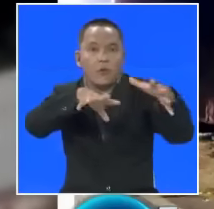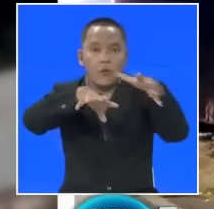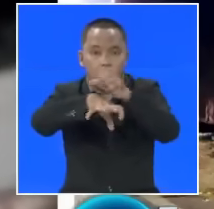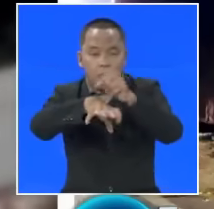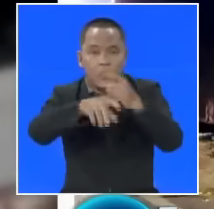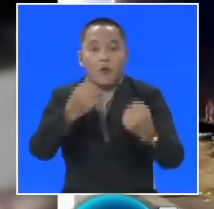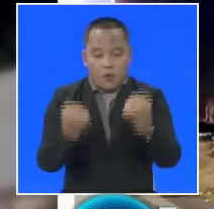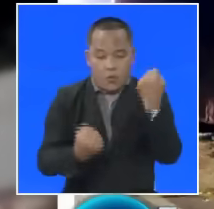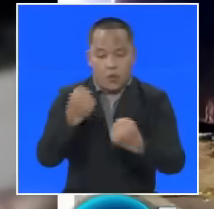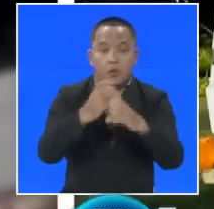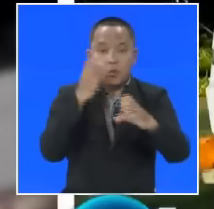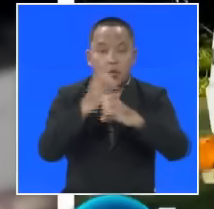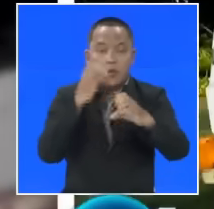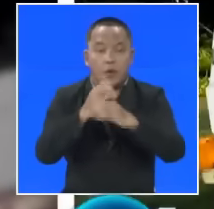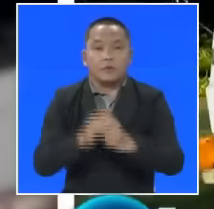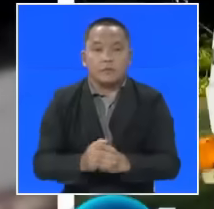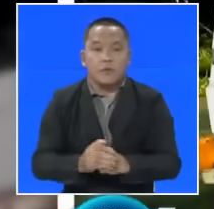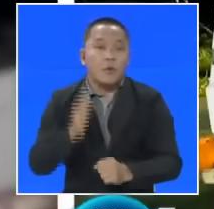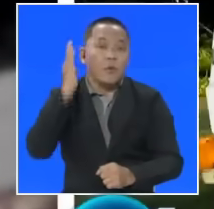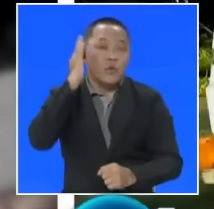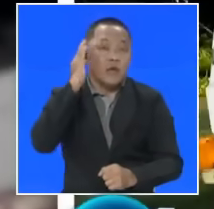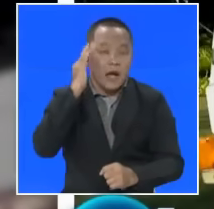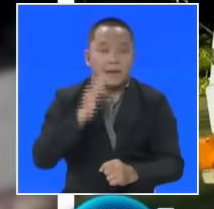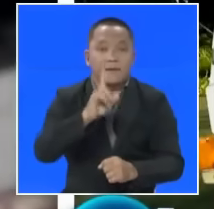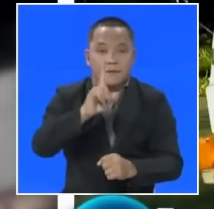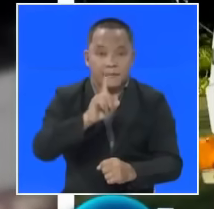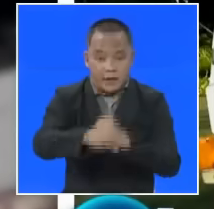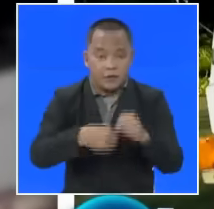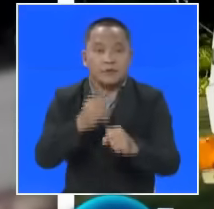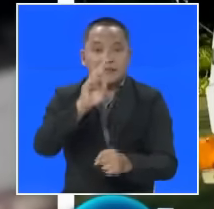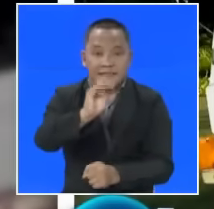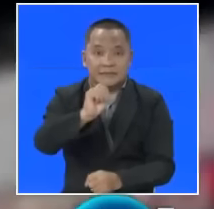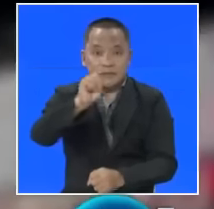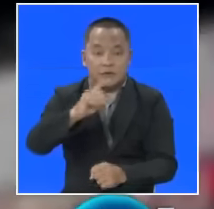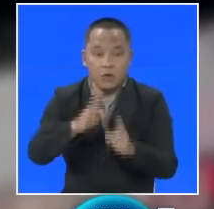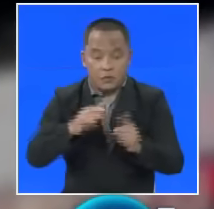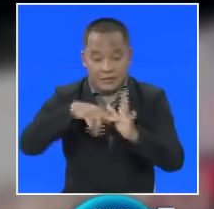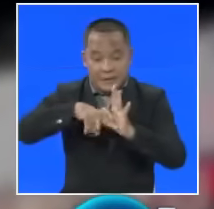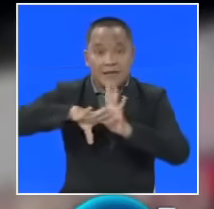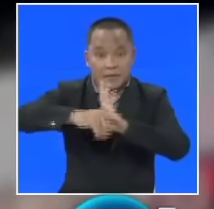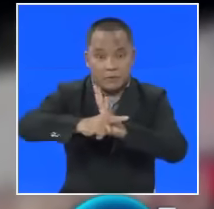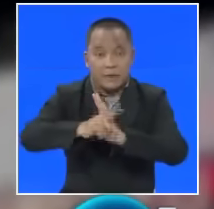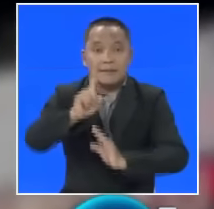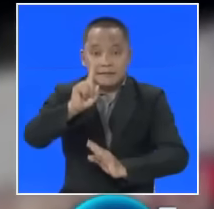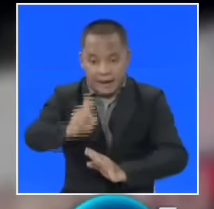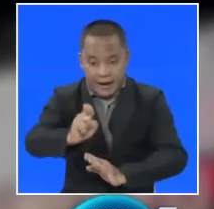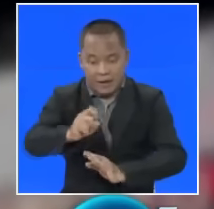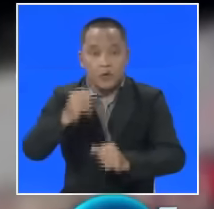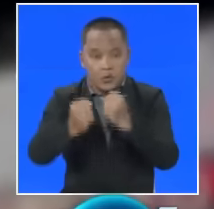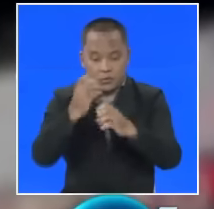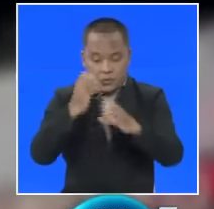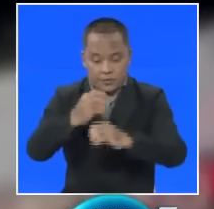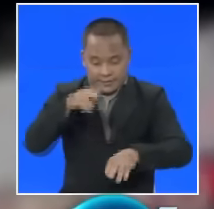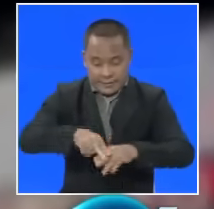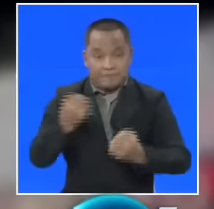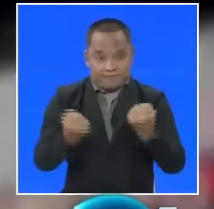ะคนขับทราบชื่อต่อมานะคะคือนายอภิสิทธิ์บุญโยธาอายุ41ปีเป็นชาวจังหวัดชัยภูมิเสียชีวิตภายในที่นั่